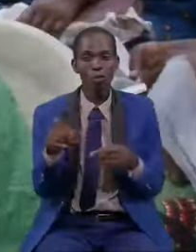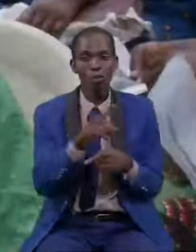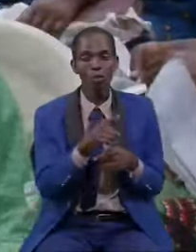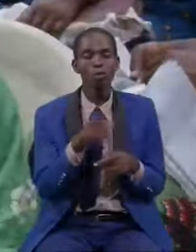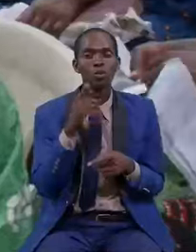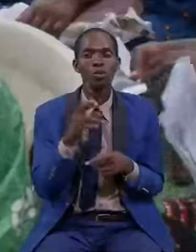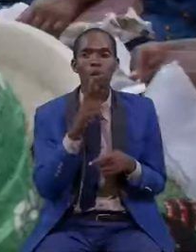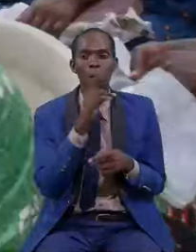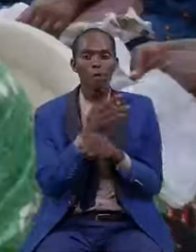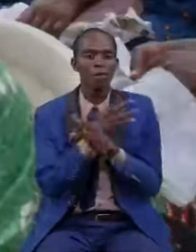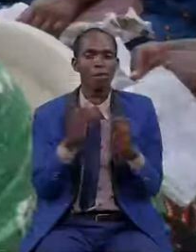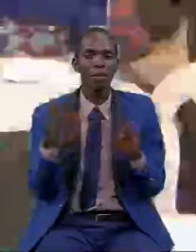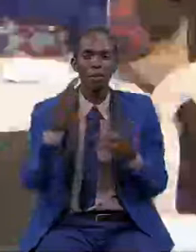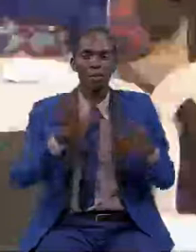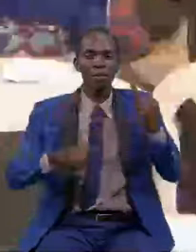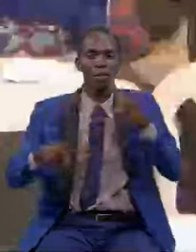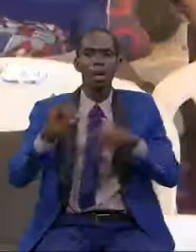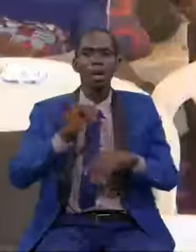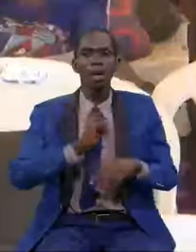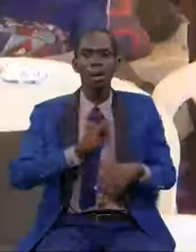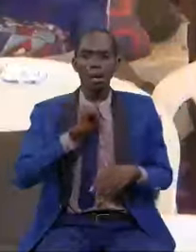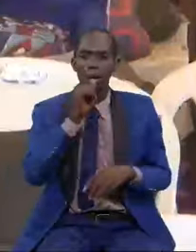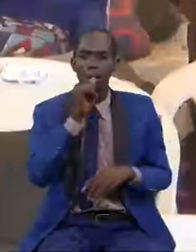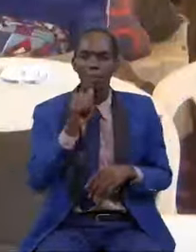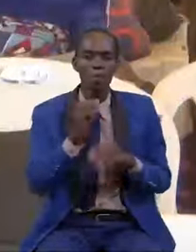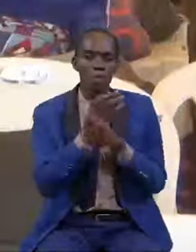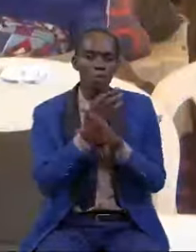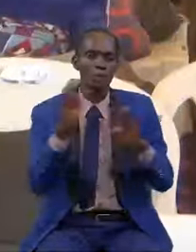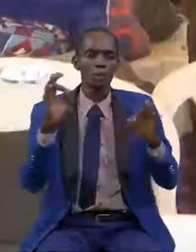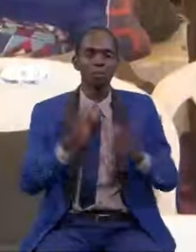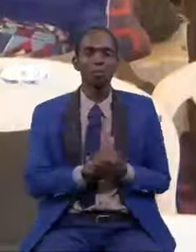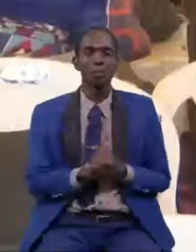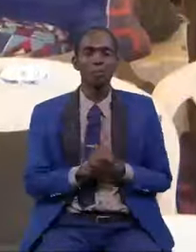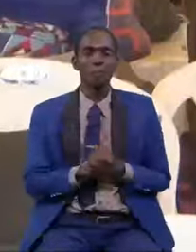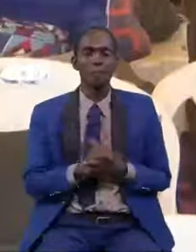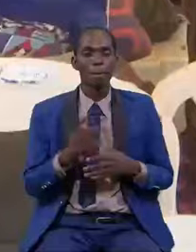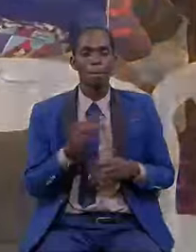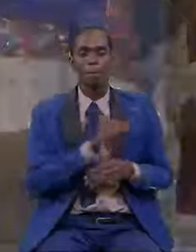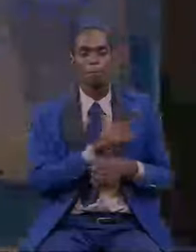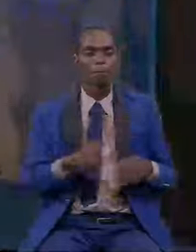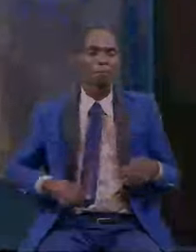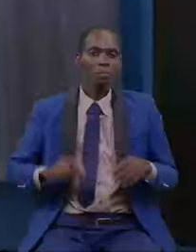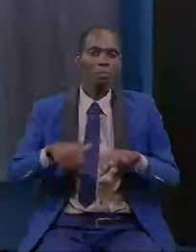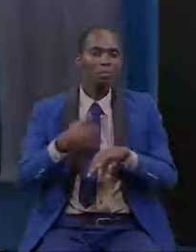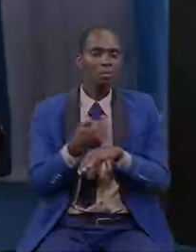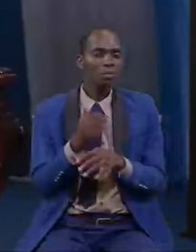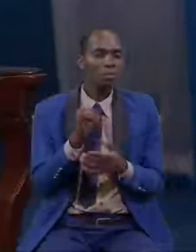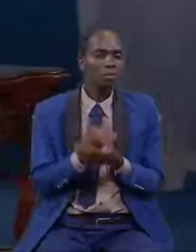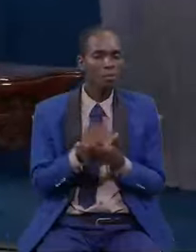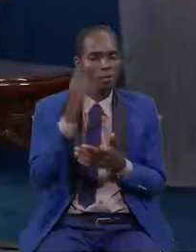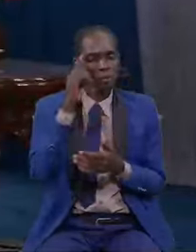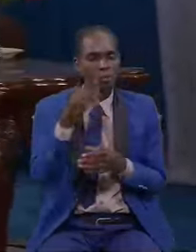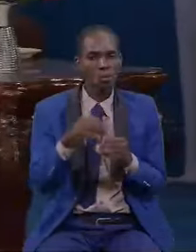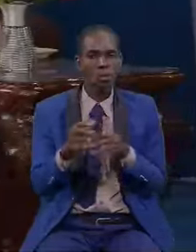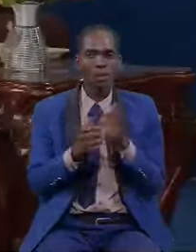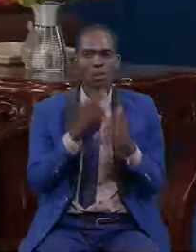êtes affranchis. Je suis affranchi. Puisse le Seigneur le confirmer dans votre vie au nom de